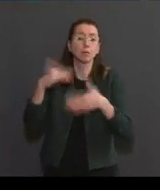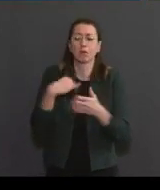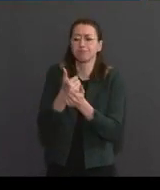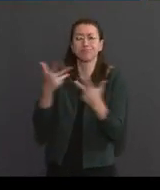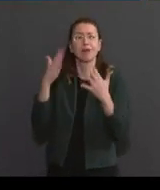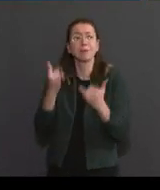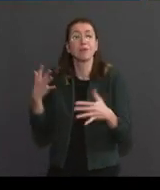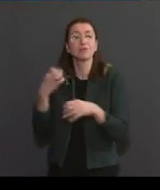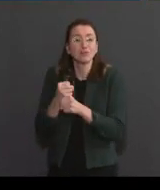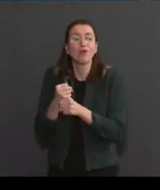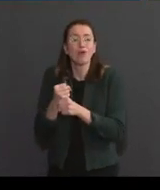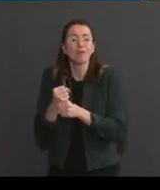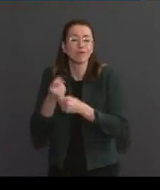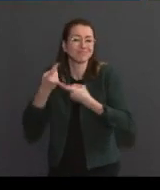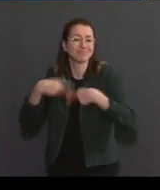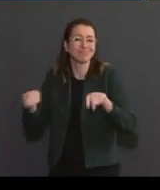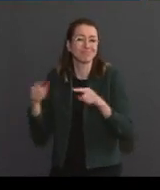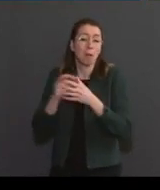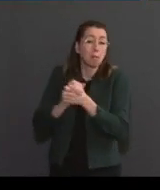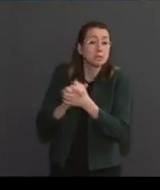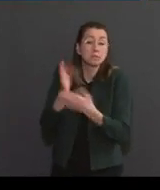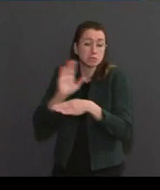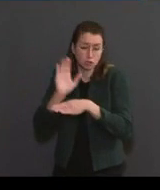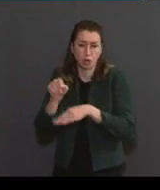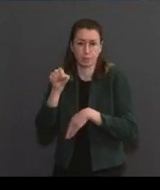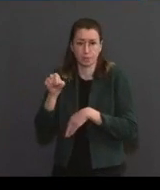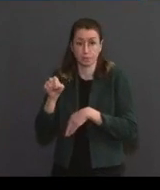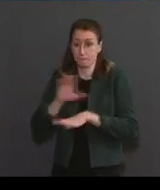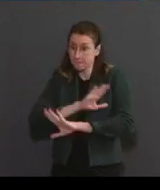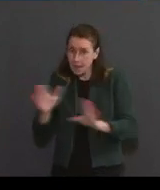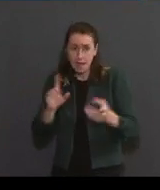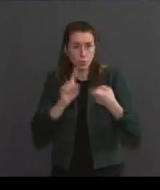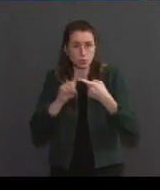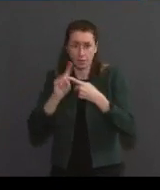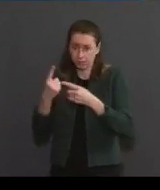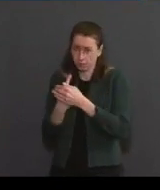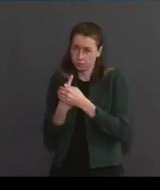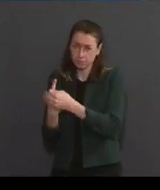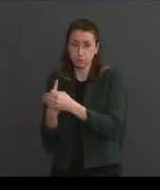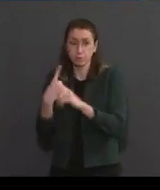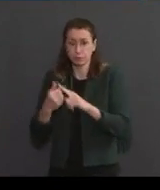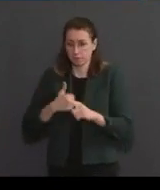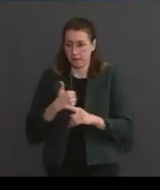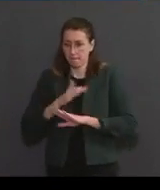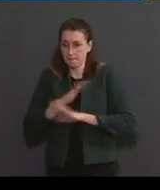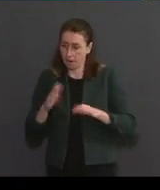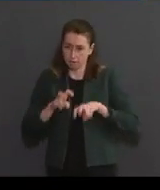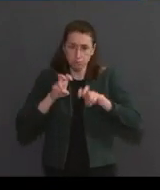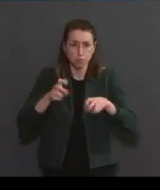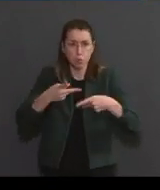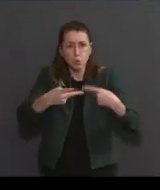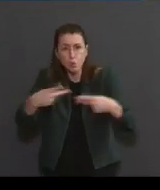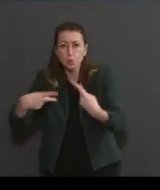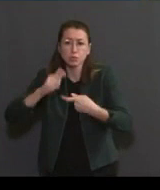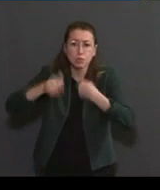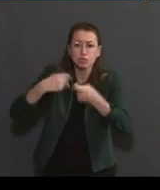dans ce contexte-là, on vous demande vraiment de ne pas aller faire vos courses vous-même et de déléguer ceci à quelqu'un d'autre et de limiter vraiment vos